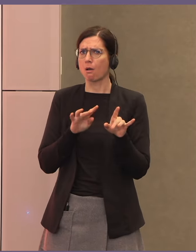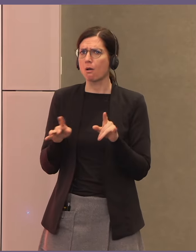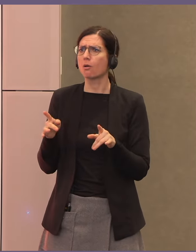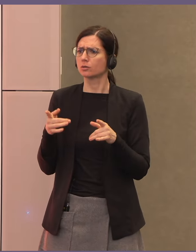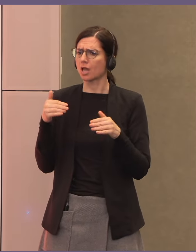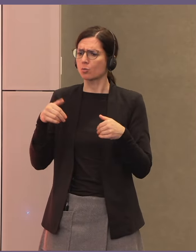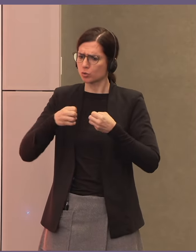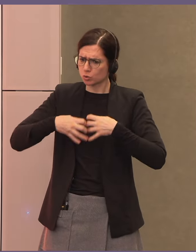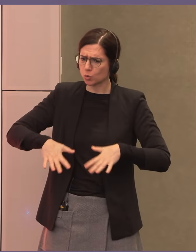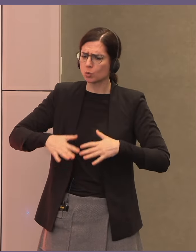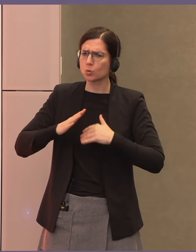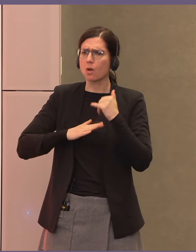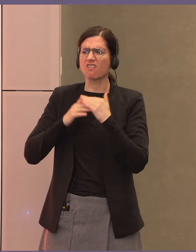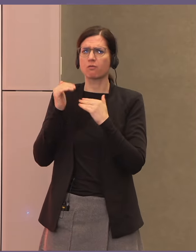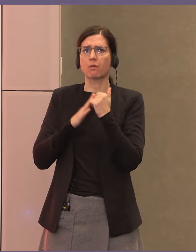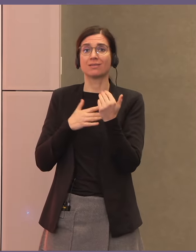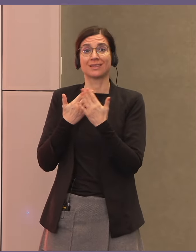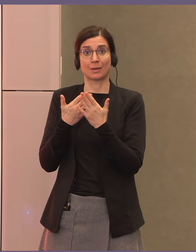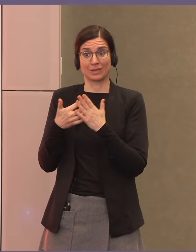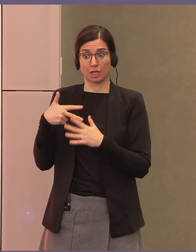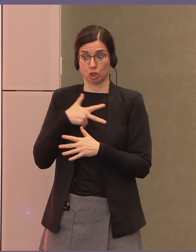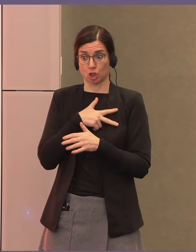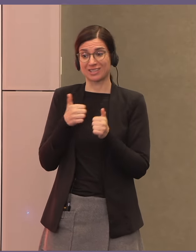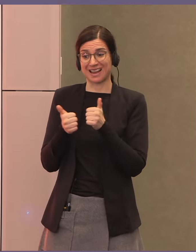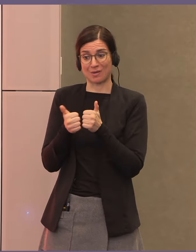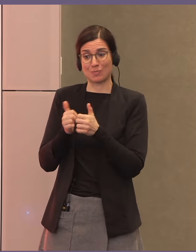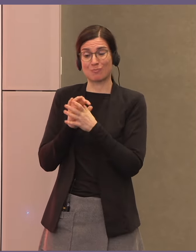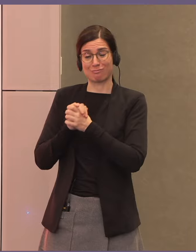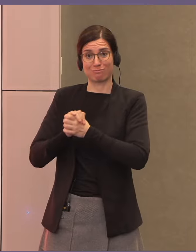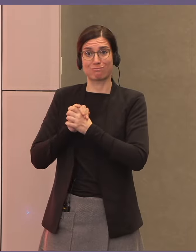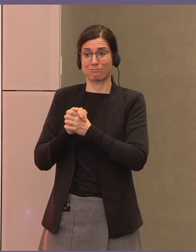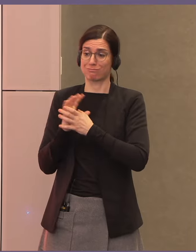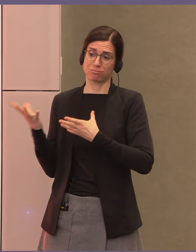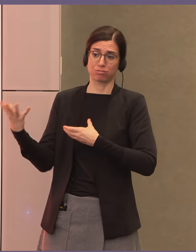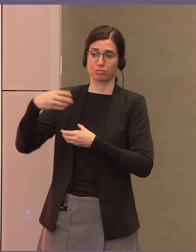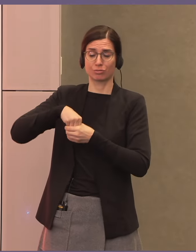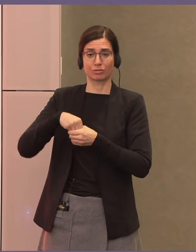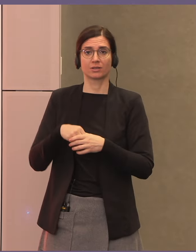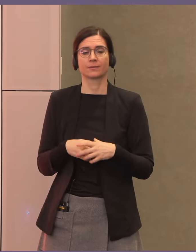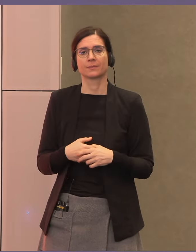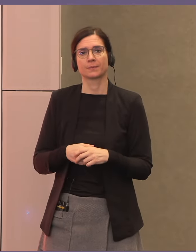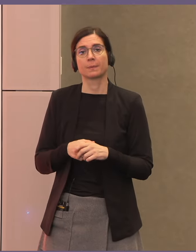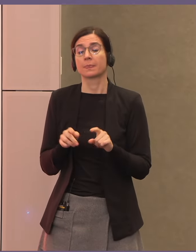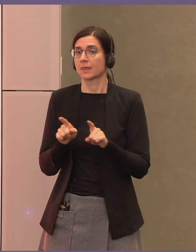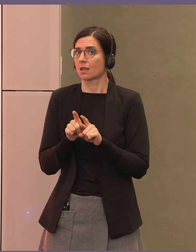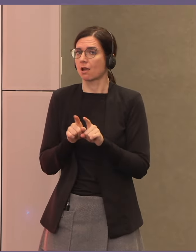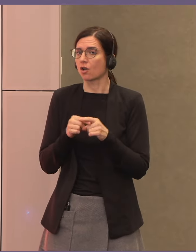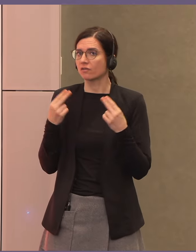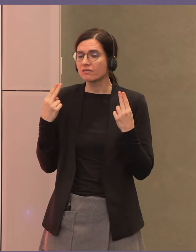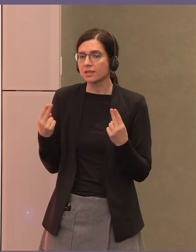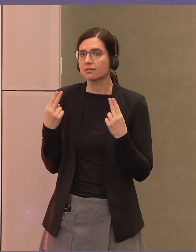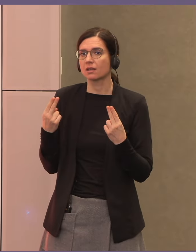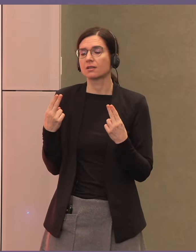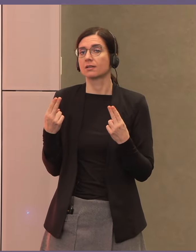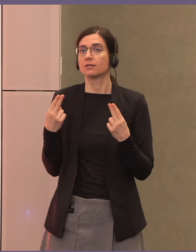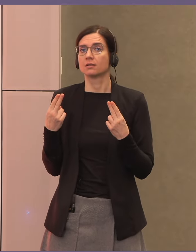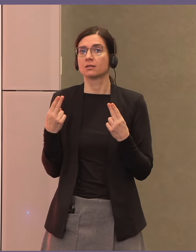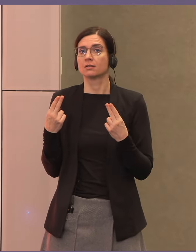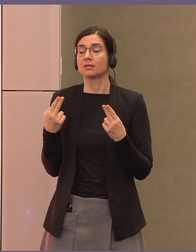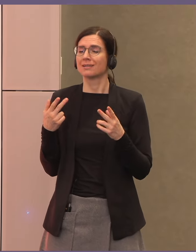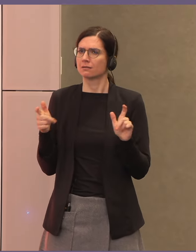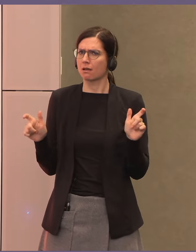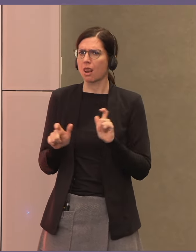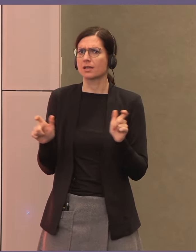dass gerade Sozialpartnerinnen mit an Bord sind dass es darum geht dass wir unsere ganz